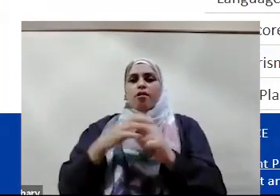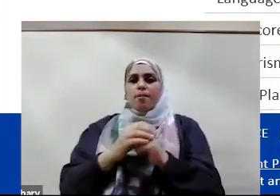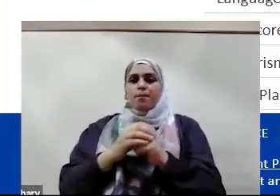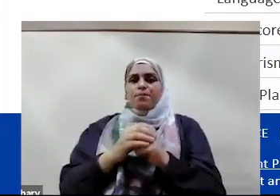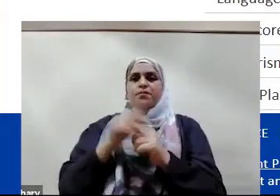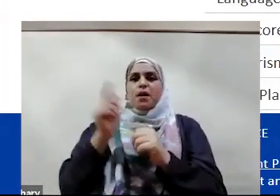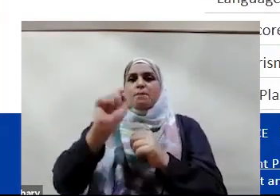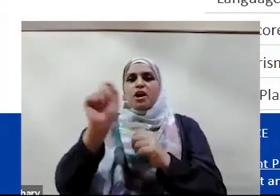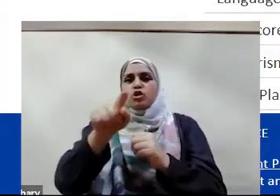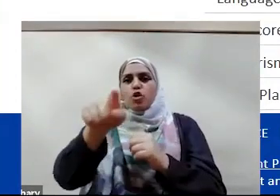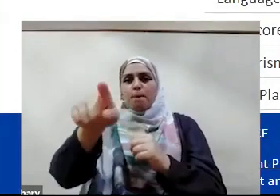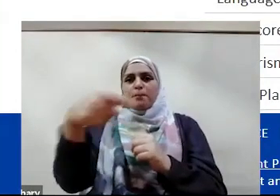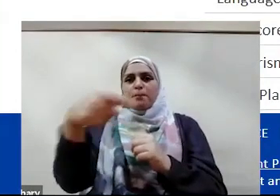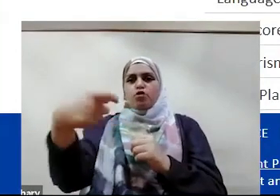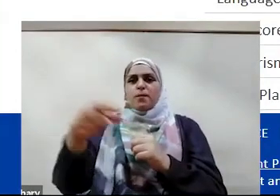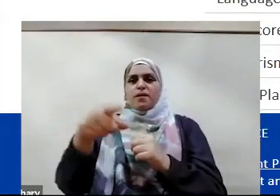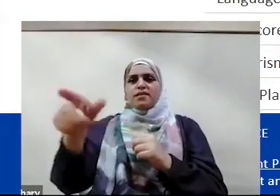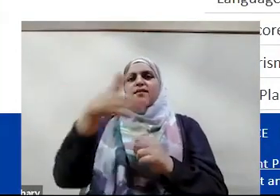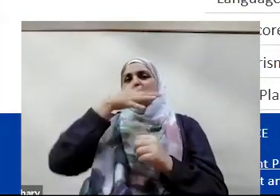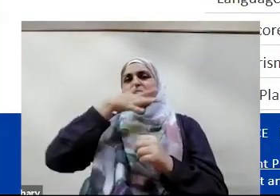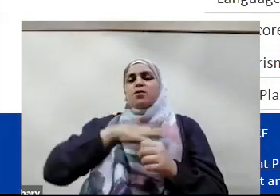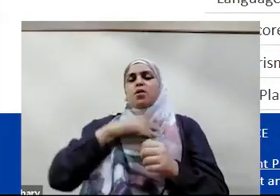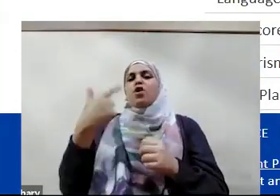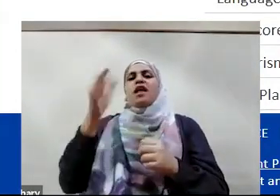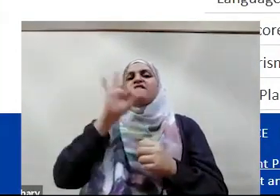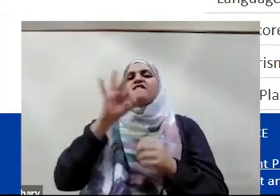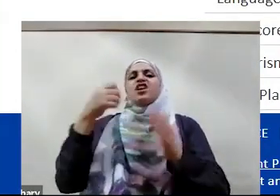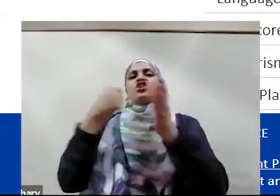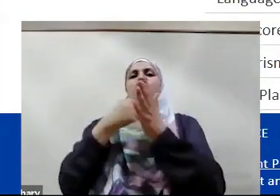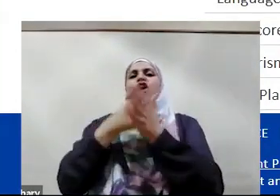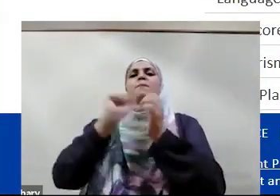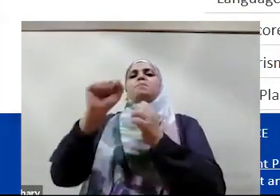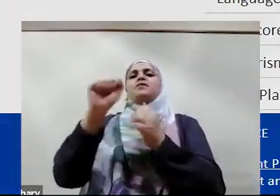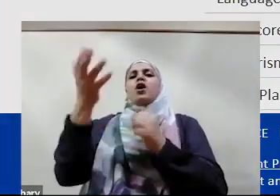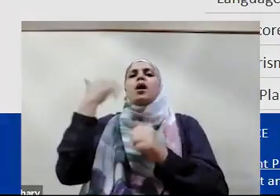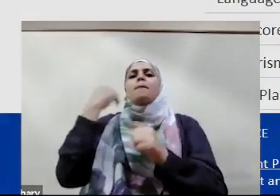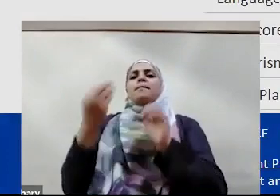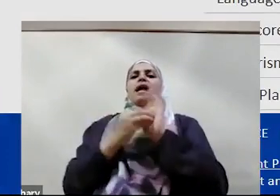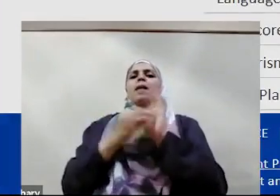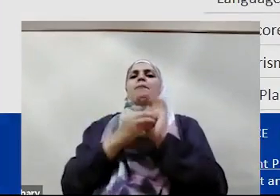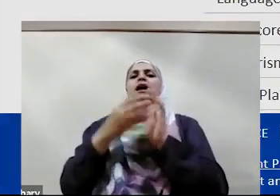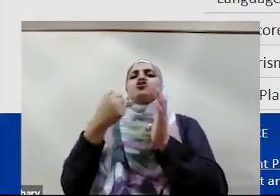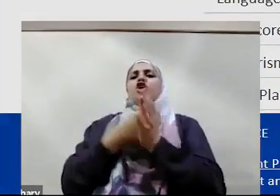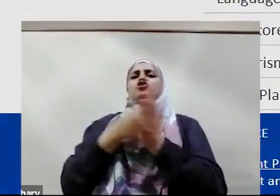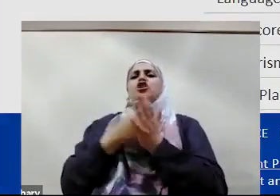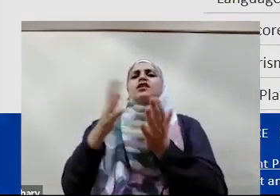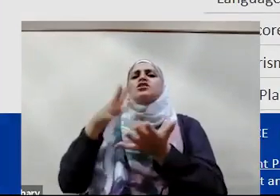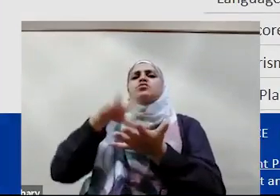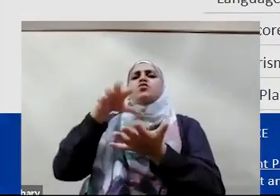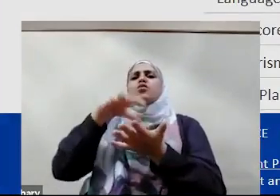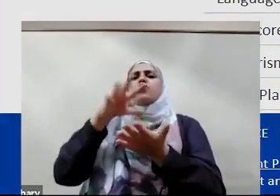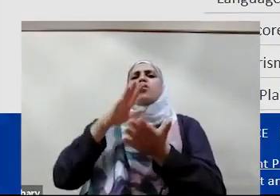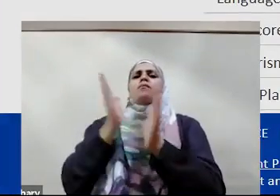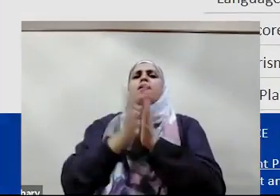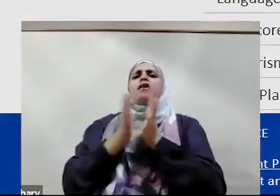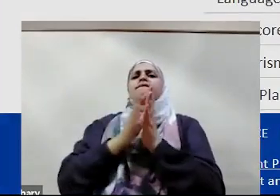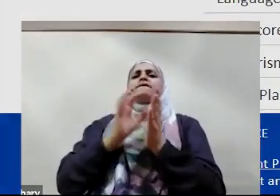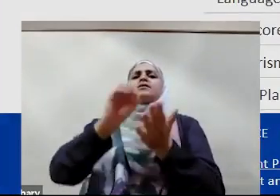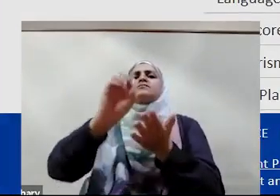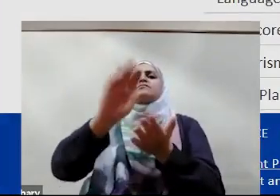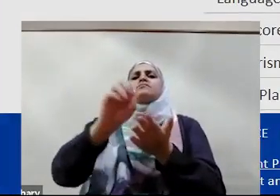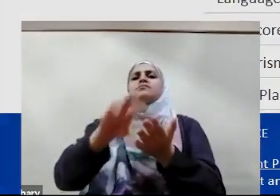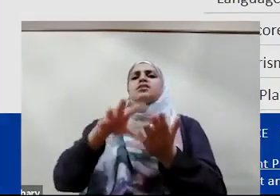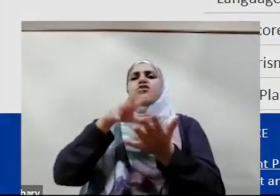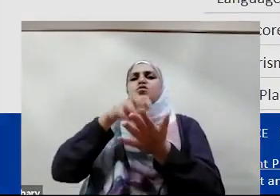مكتوب الشهادات او البيانات الدرجات الأكاديمية، تقدروا انكم تدخلوا على المكان